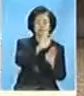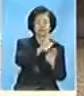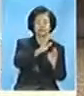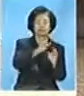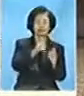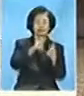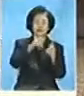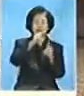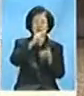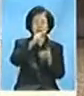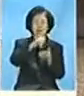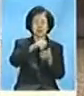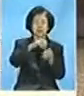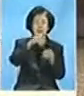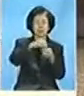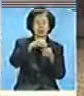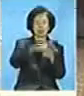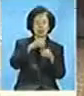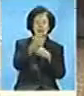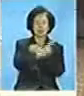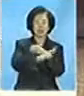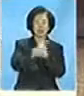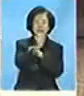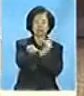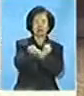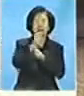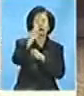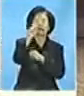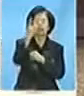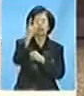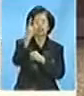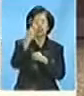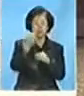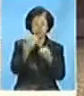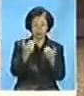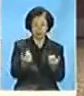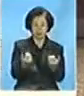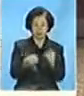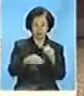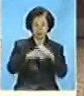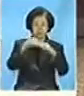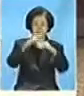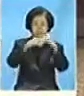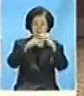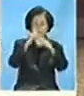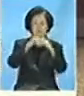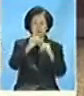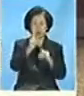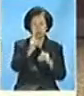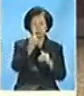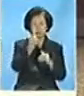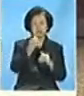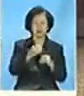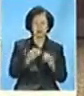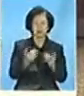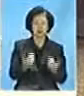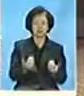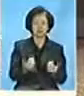ดตั้งไว้ในรัฐสภาใหม่ที่กำลังดำเนินการสร้างอยู่ในขณะนี้และผม